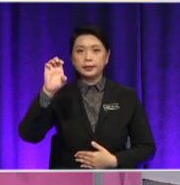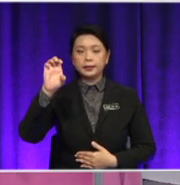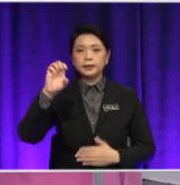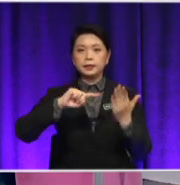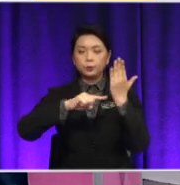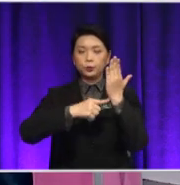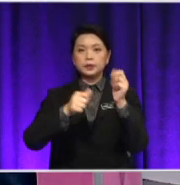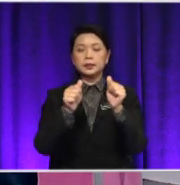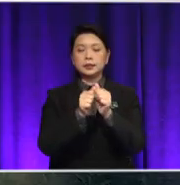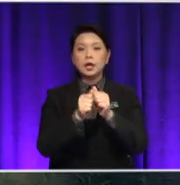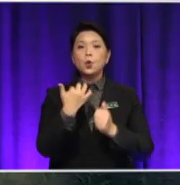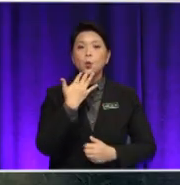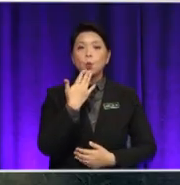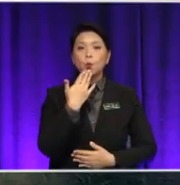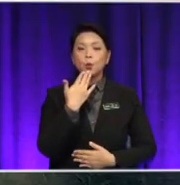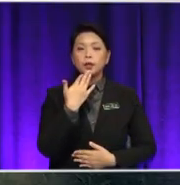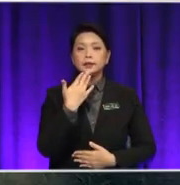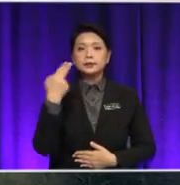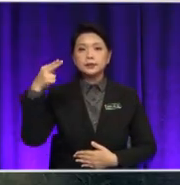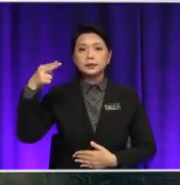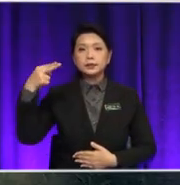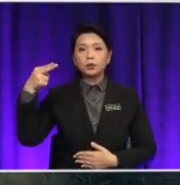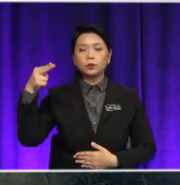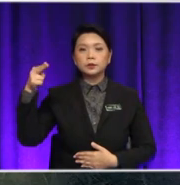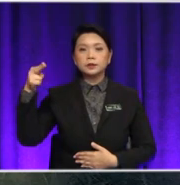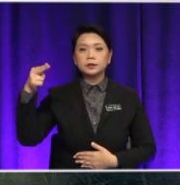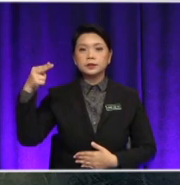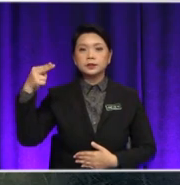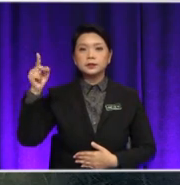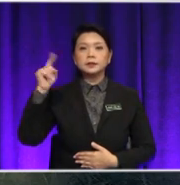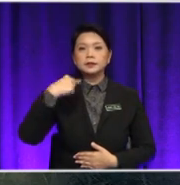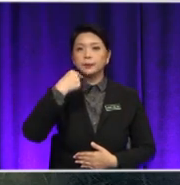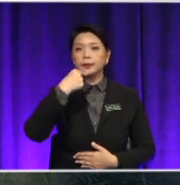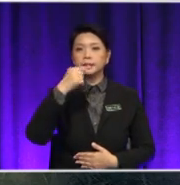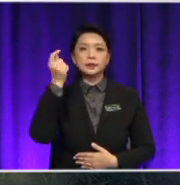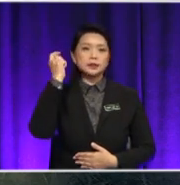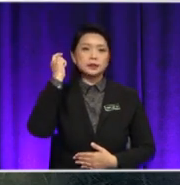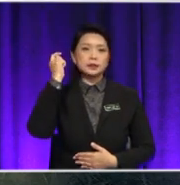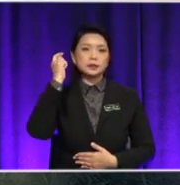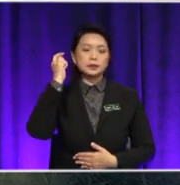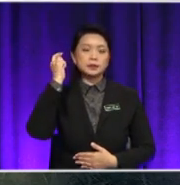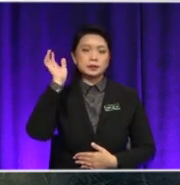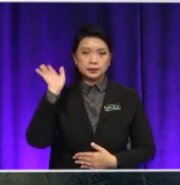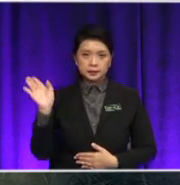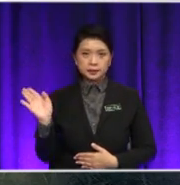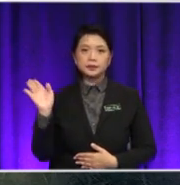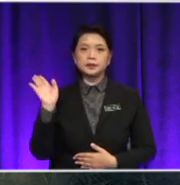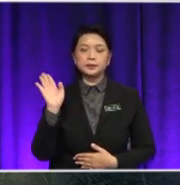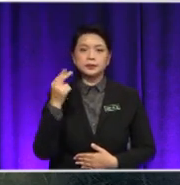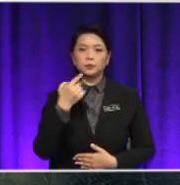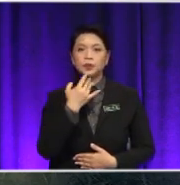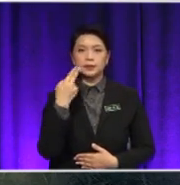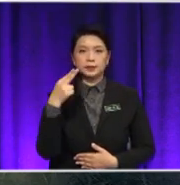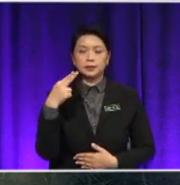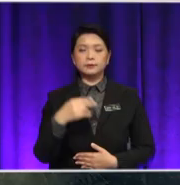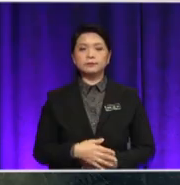terlebih dahulu. Yang warna merah tadi. Warna hijau tadi siapa hijau. Tadi? Hijau siapa? Angkat tangan warna hijau tadi. Hijau siapa? Okey, Chandra Bhushan warna hijau. Okey,